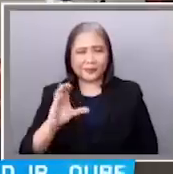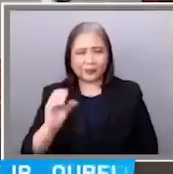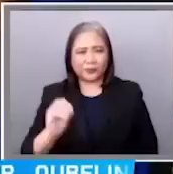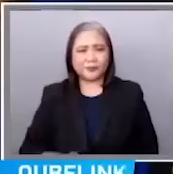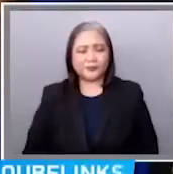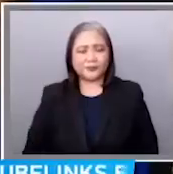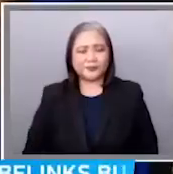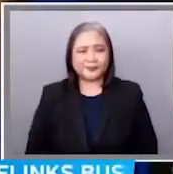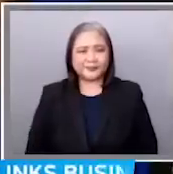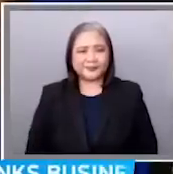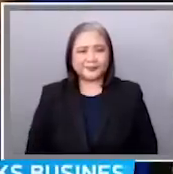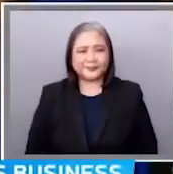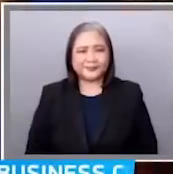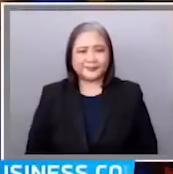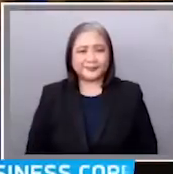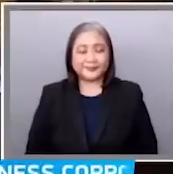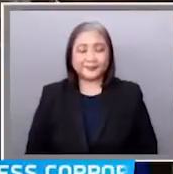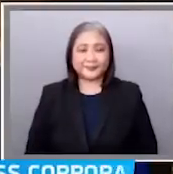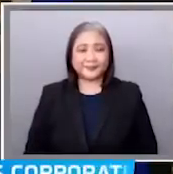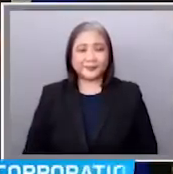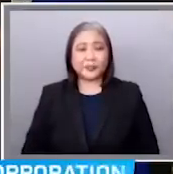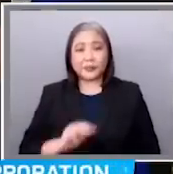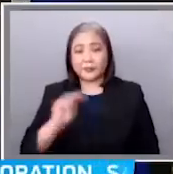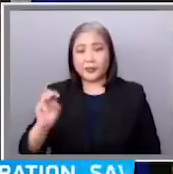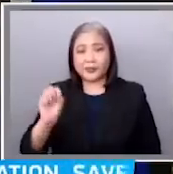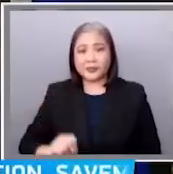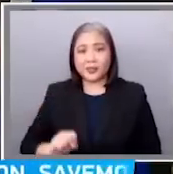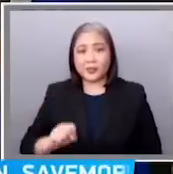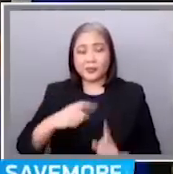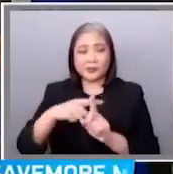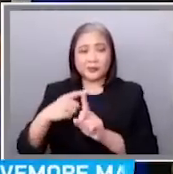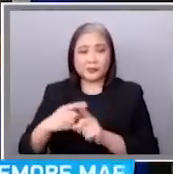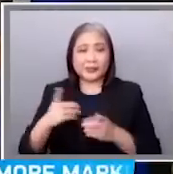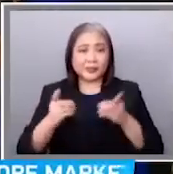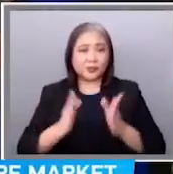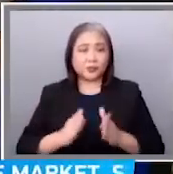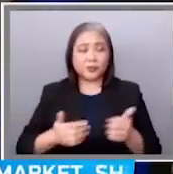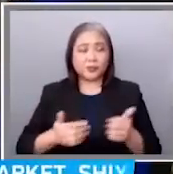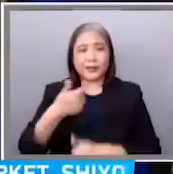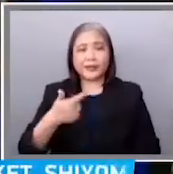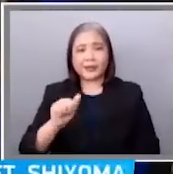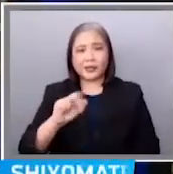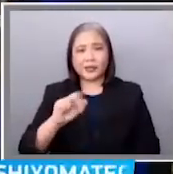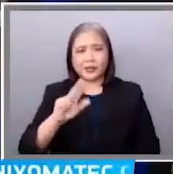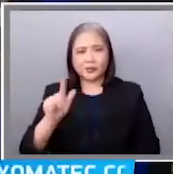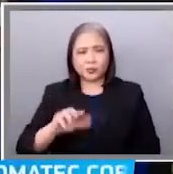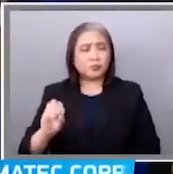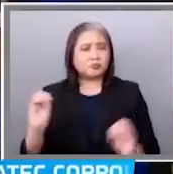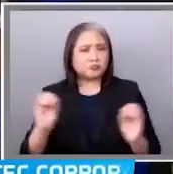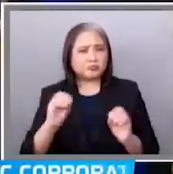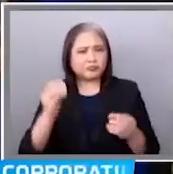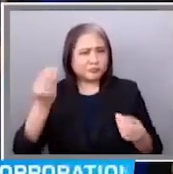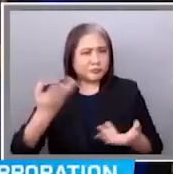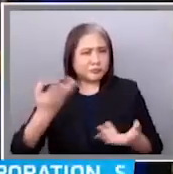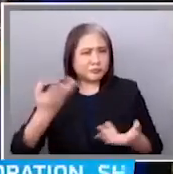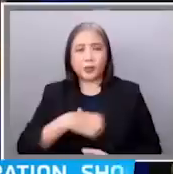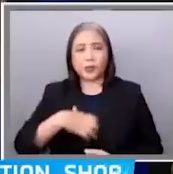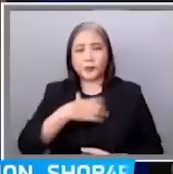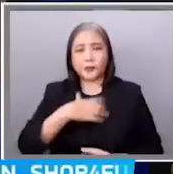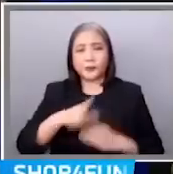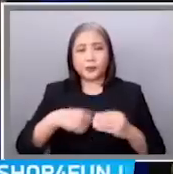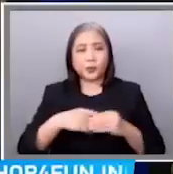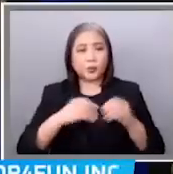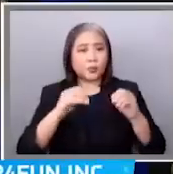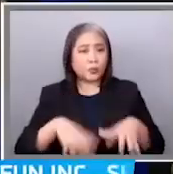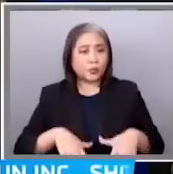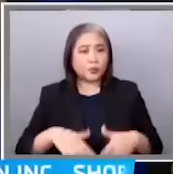Ayon kay Manila South Cemetery Director Jonathan Garzo, wala pa naman silang natatanggap na reklamo tungkol sa mga nawawalang puntod. Pero kung